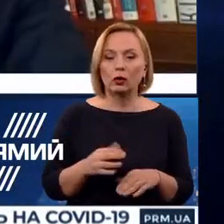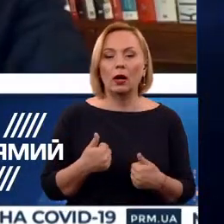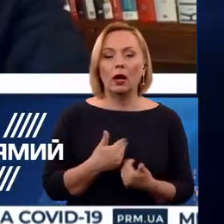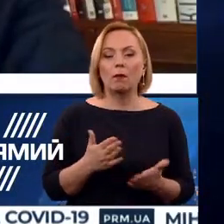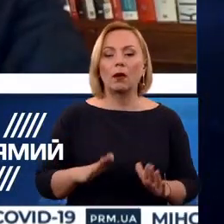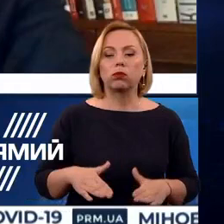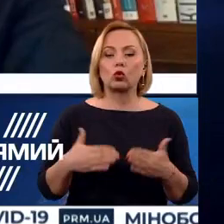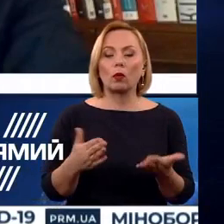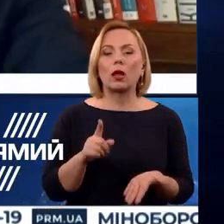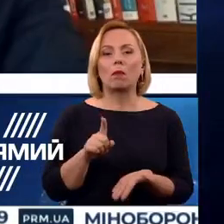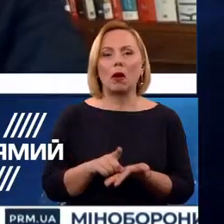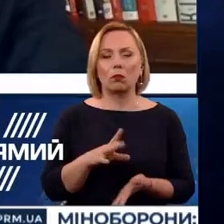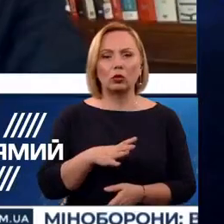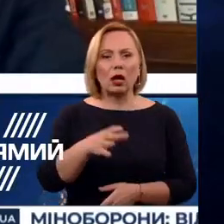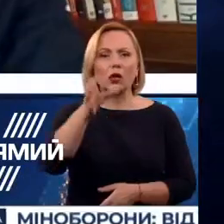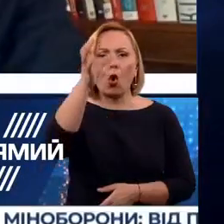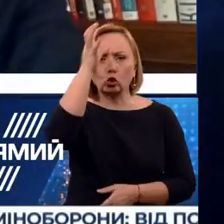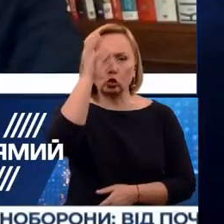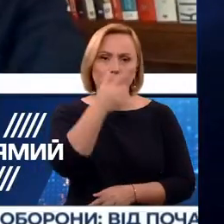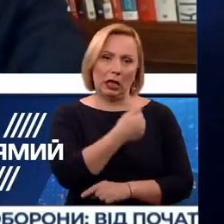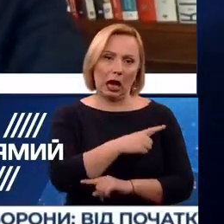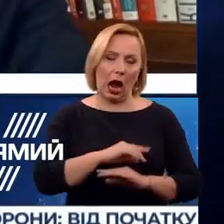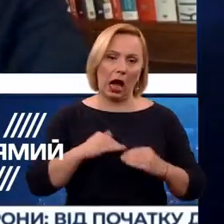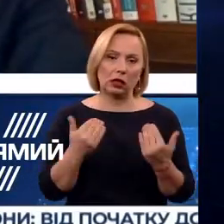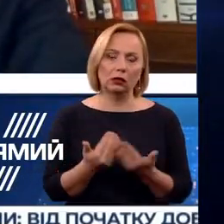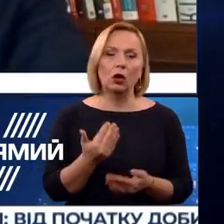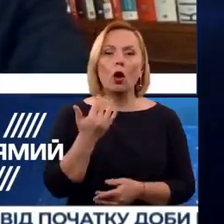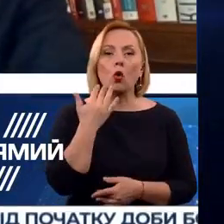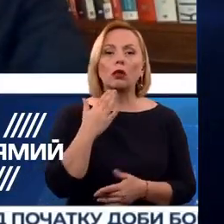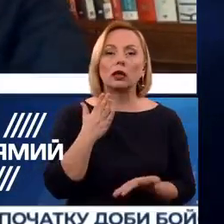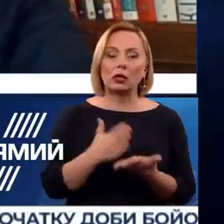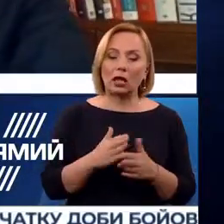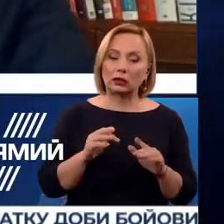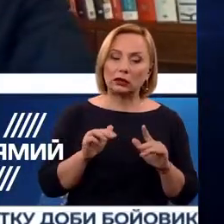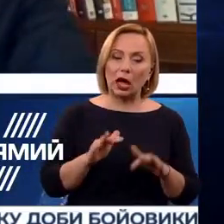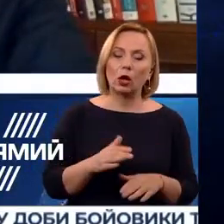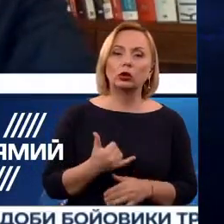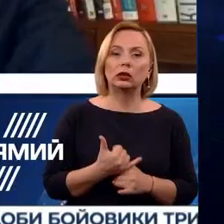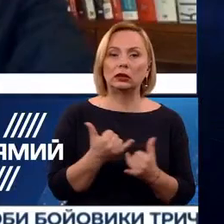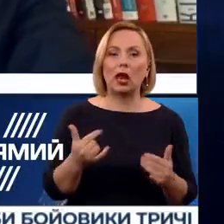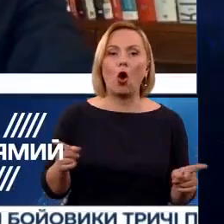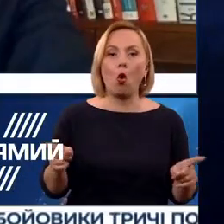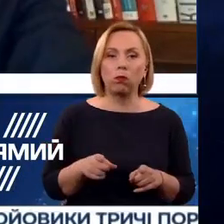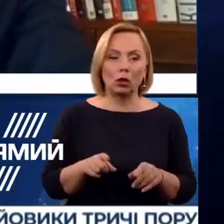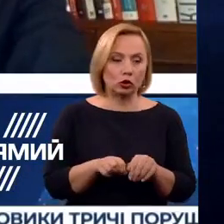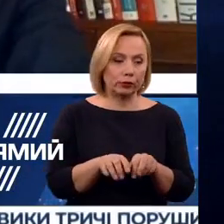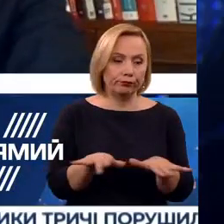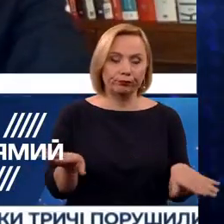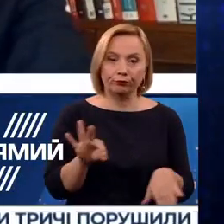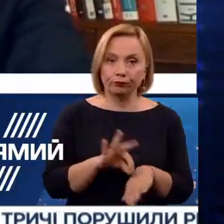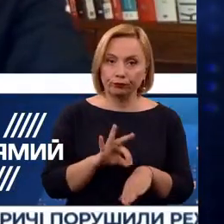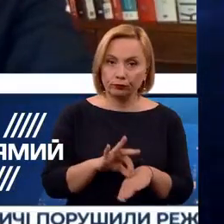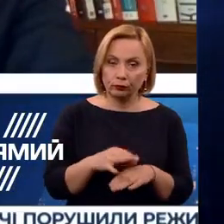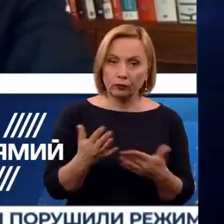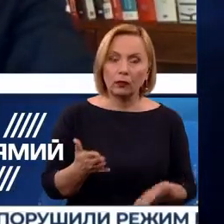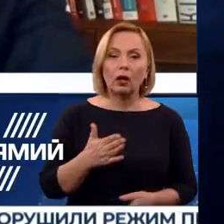що має бути розумний карантин, коли і вживаються заходи для обмеження розповсюдження хвороби, бо очевидно, що